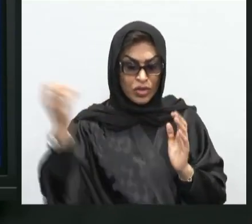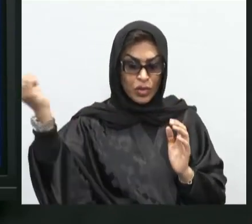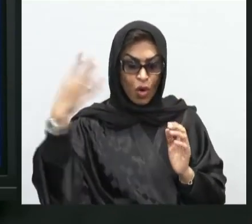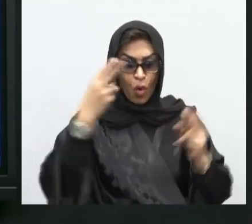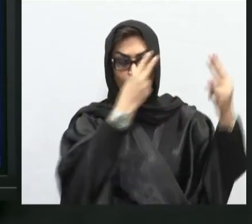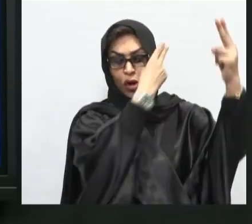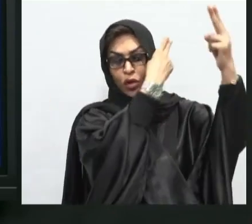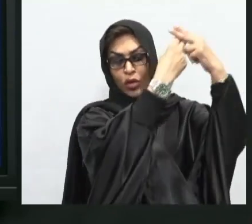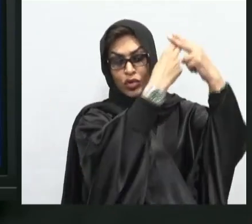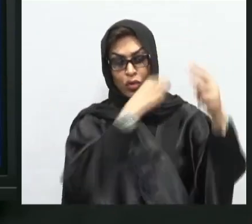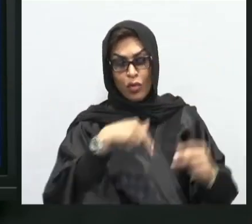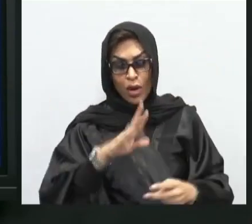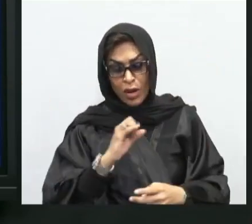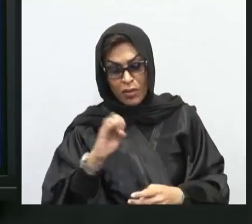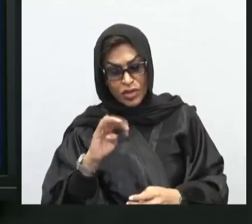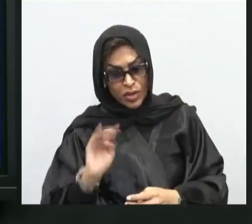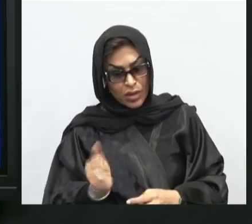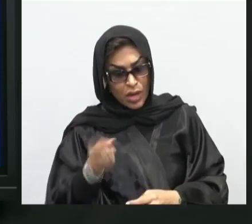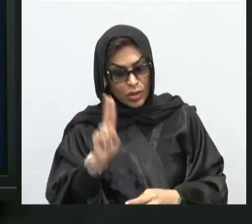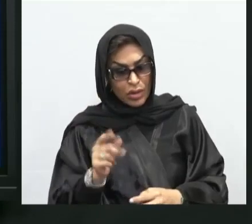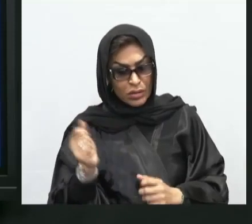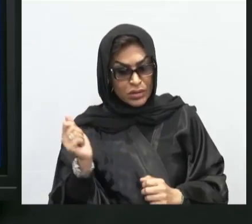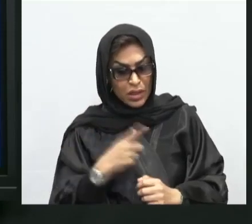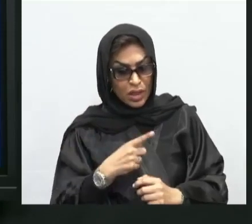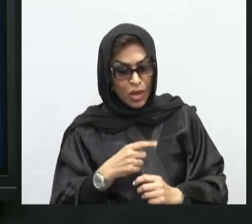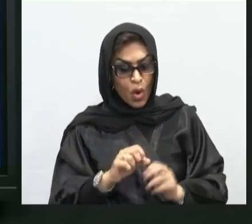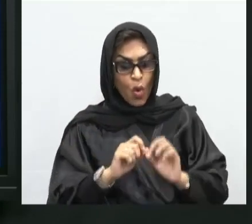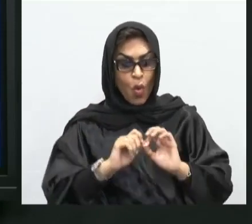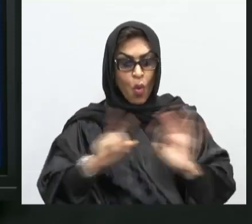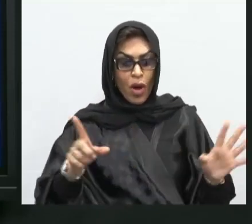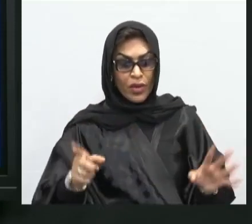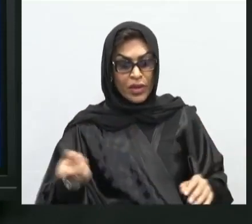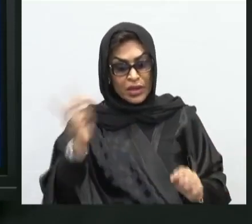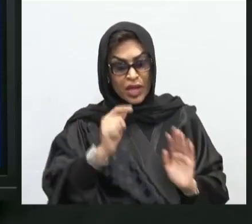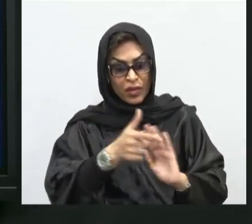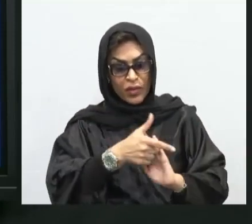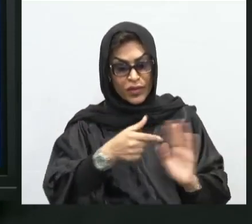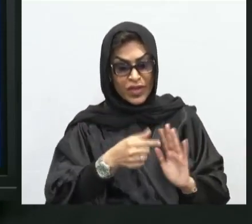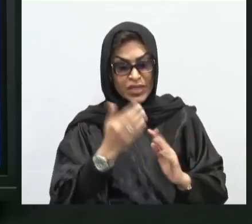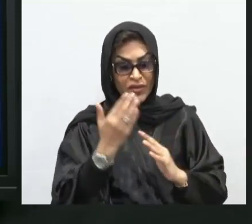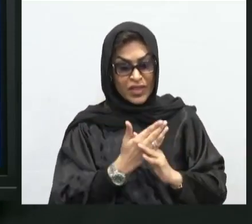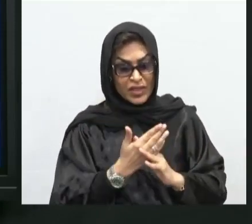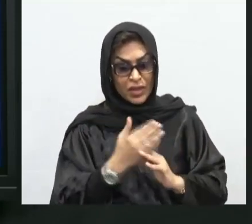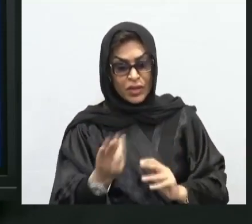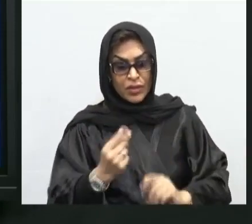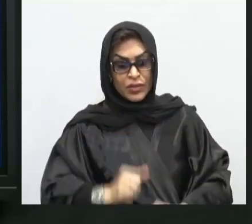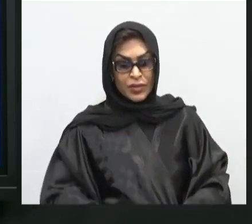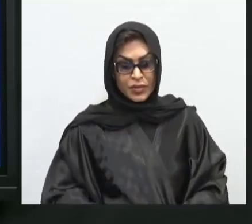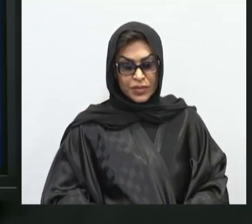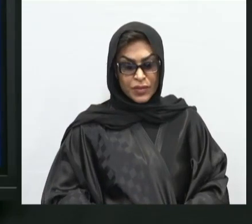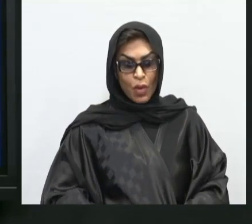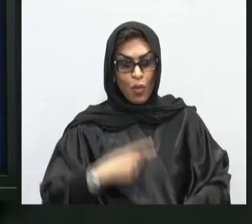والمجرات سوف ننطلق للدرسين خلال هذا الفصل او خلال هذا